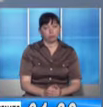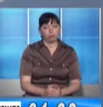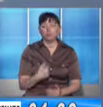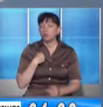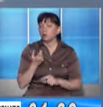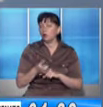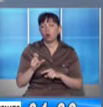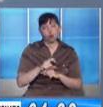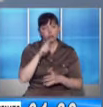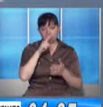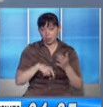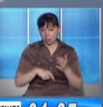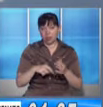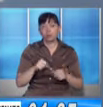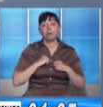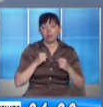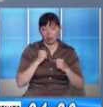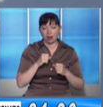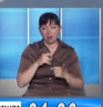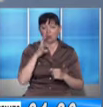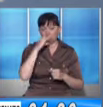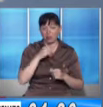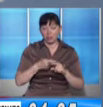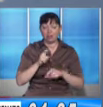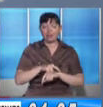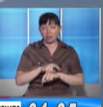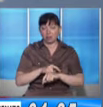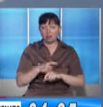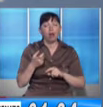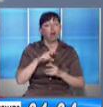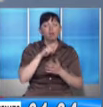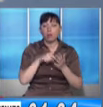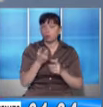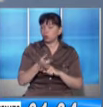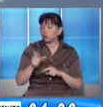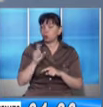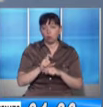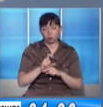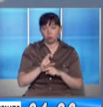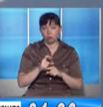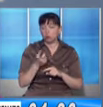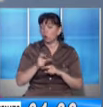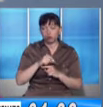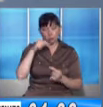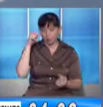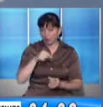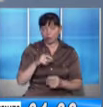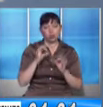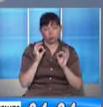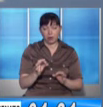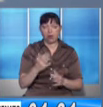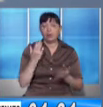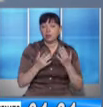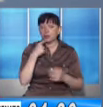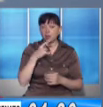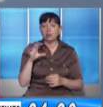Eu foarte mult sper să mă încadrez în timpul care ne-a rămas. O întrebare foarte, foarte, foarte potrivită. Dacă